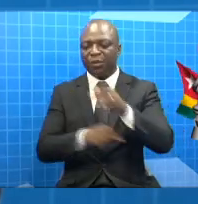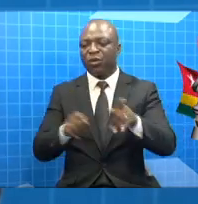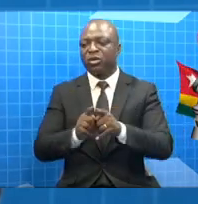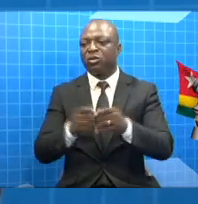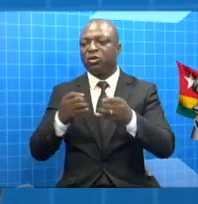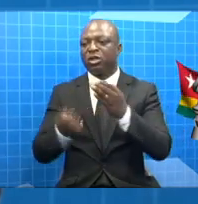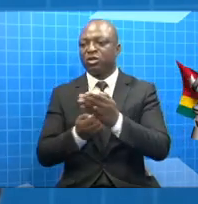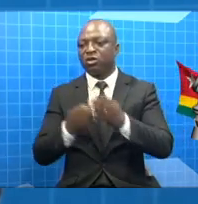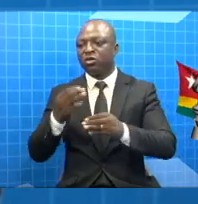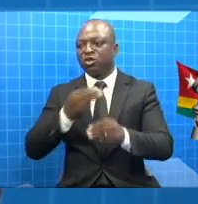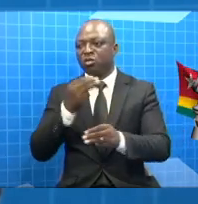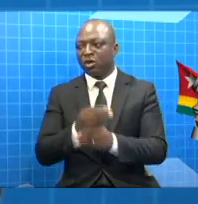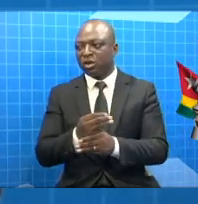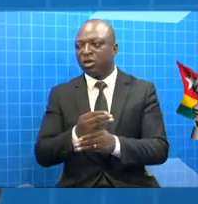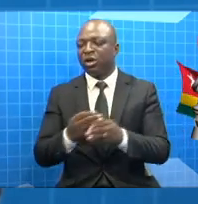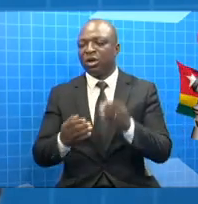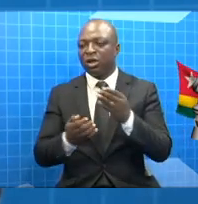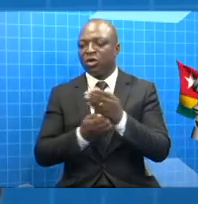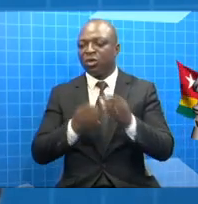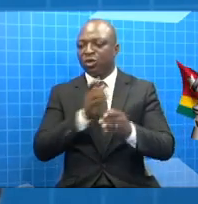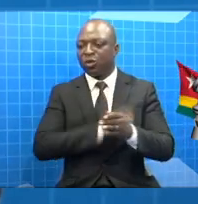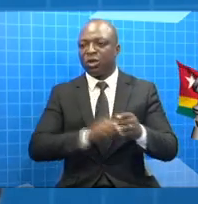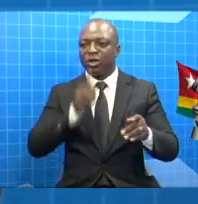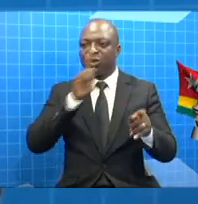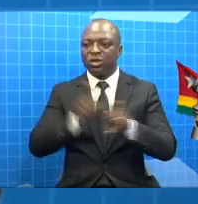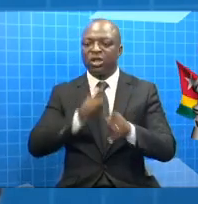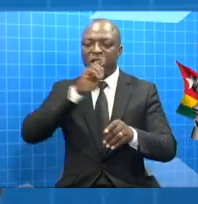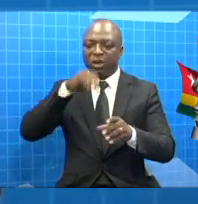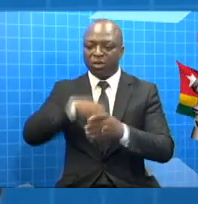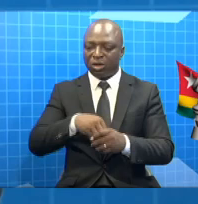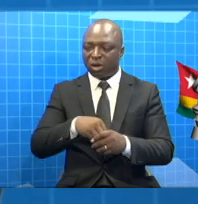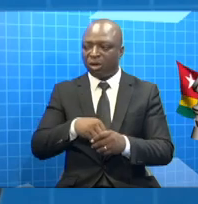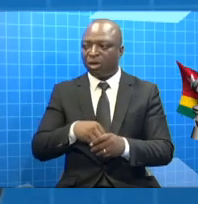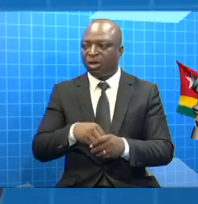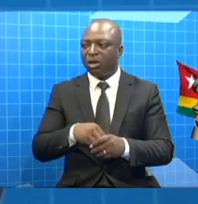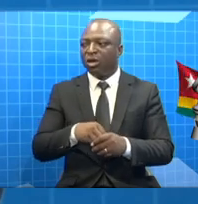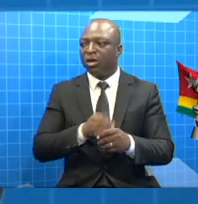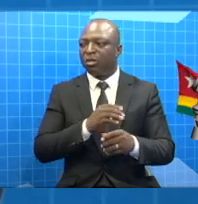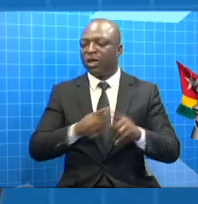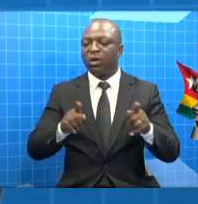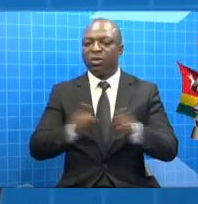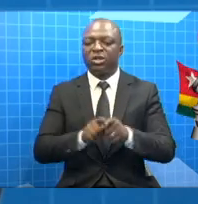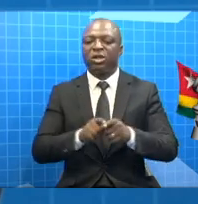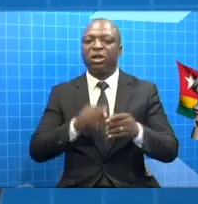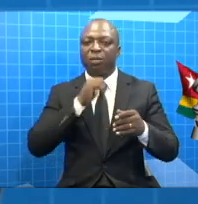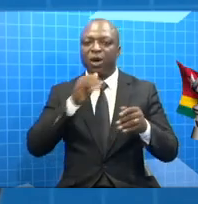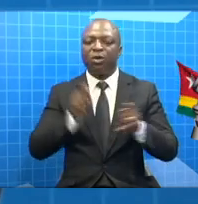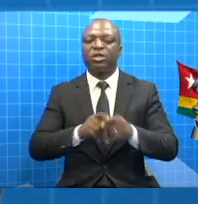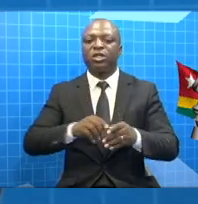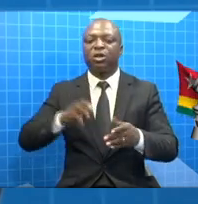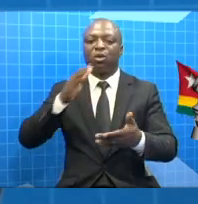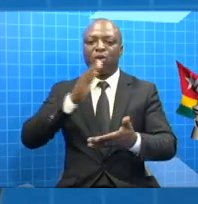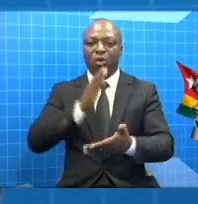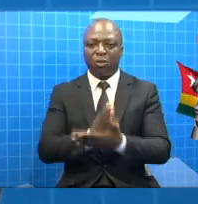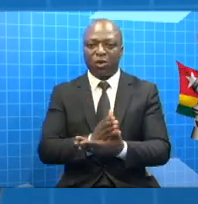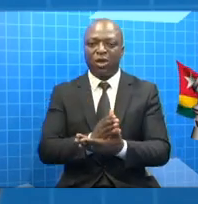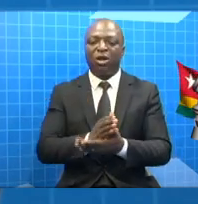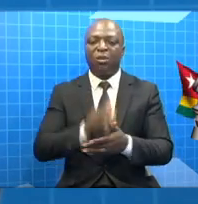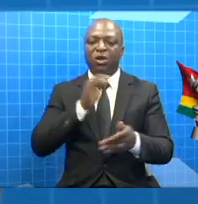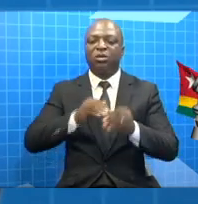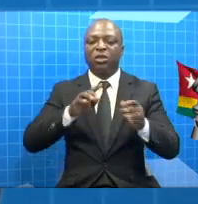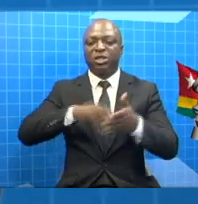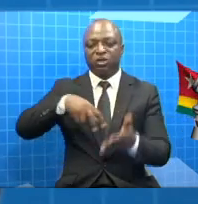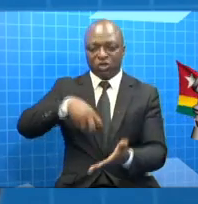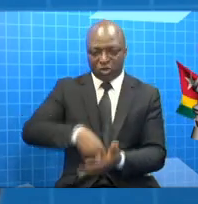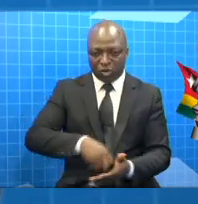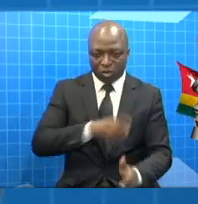des économies du monde. L'économie togolaise n'a pas été épargnée, bien évidemment, mais elle n'a pas rompu, elle n'a pas été mise à genoux.